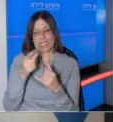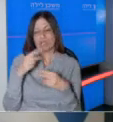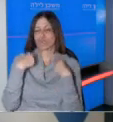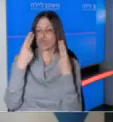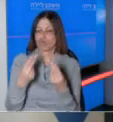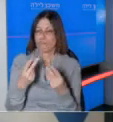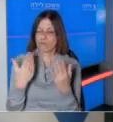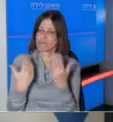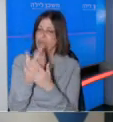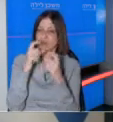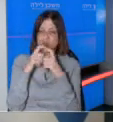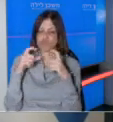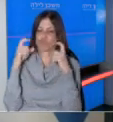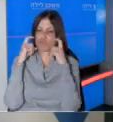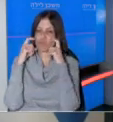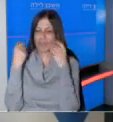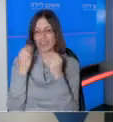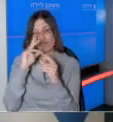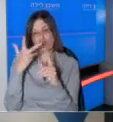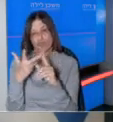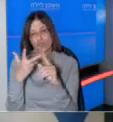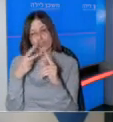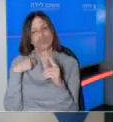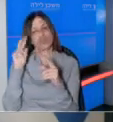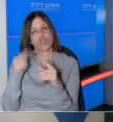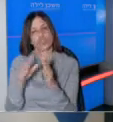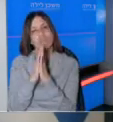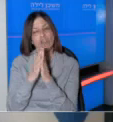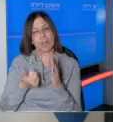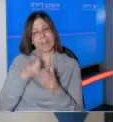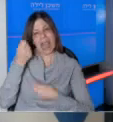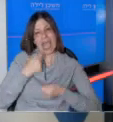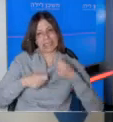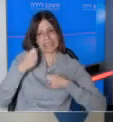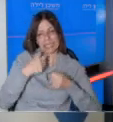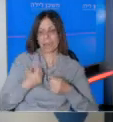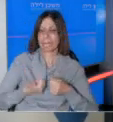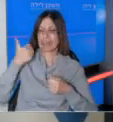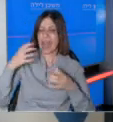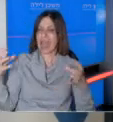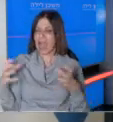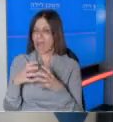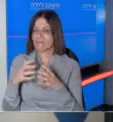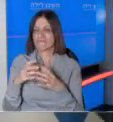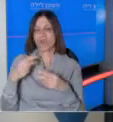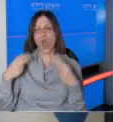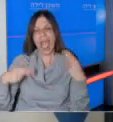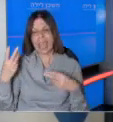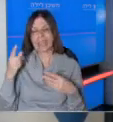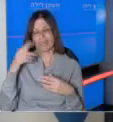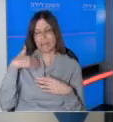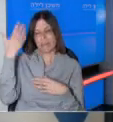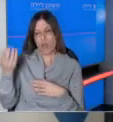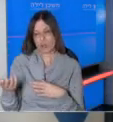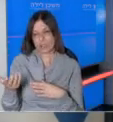מחדש. דבר שלישי, יש לי בקשה מבעלי עסקים, ממנכלי חברות, בהייטק ומחוץ